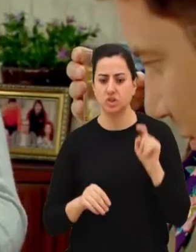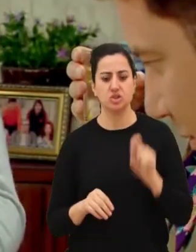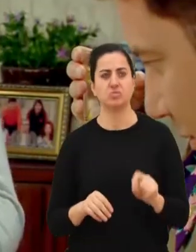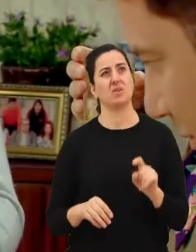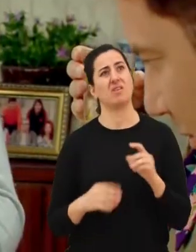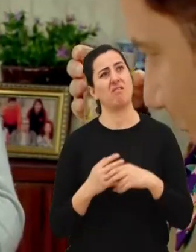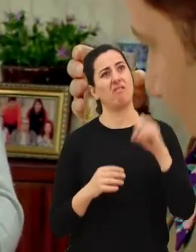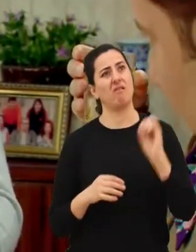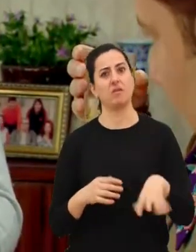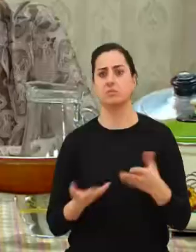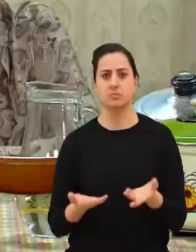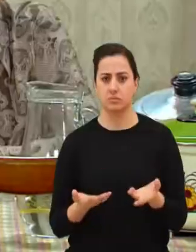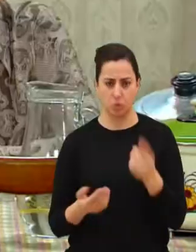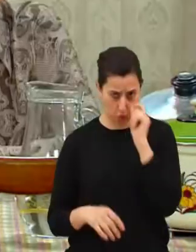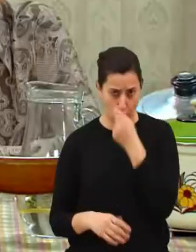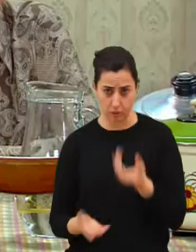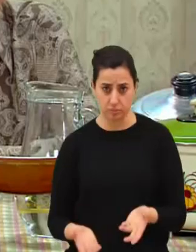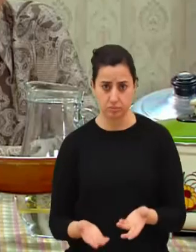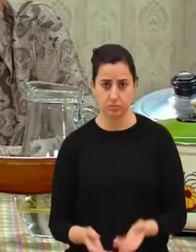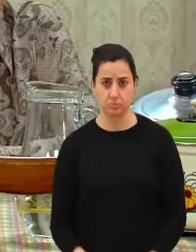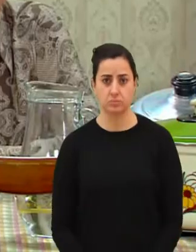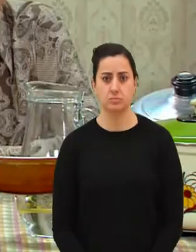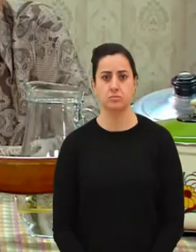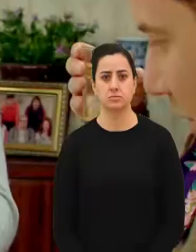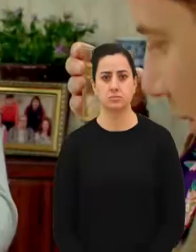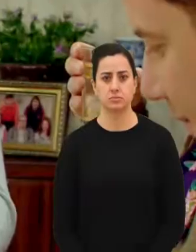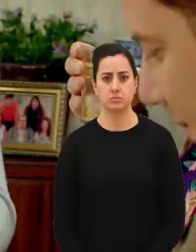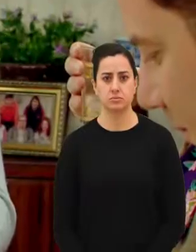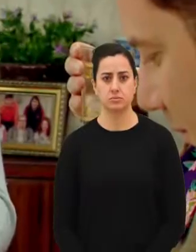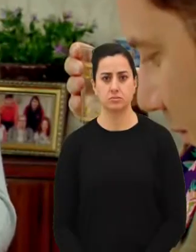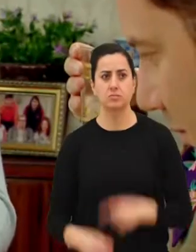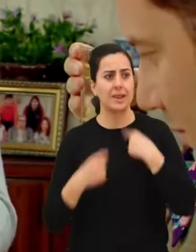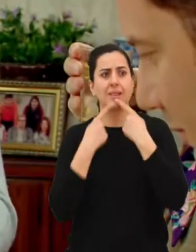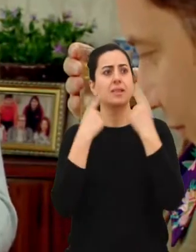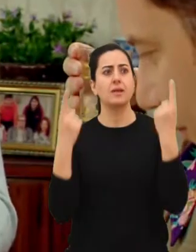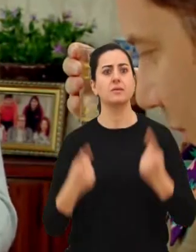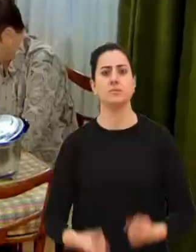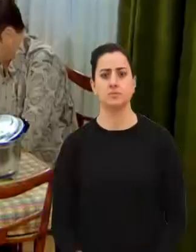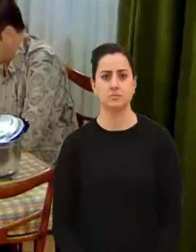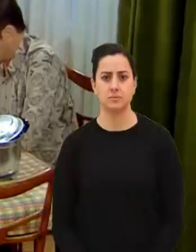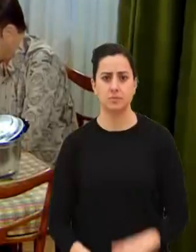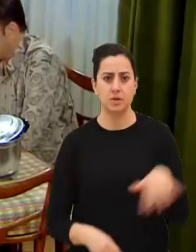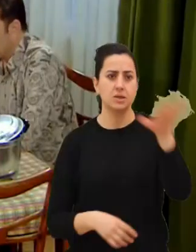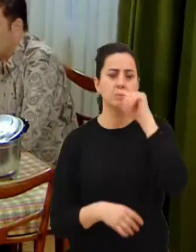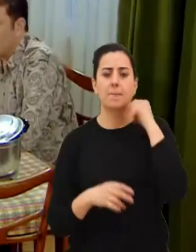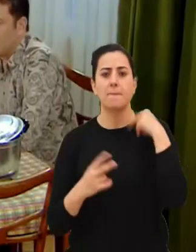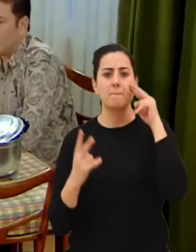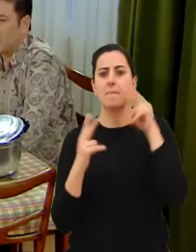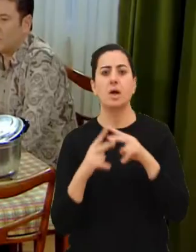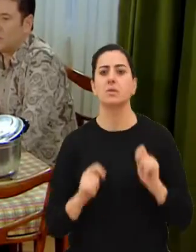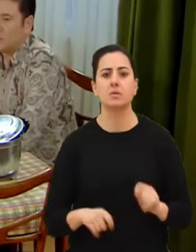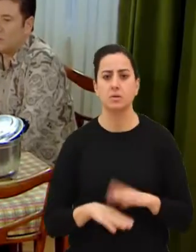Şimdi nişan atıyorsunuz. Yok ya, bu kadar basit mi? El aleme ne deriz biz ya? El alemin yüzüne nasıl